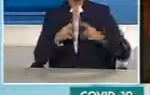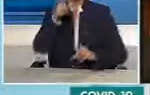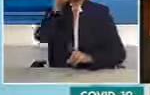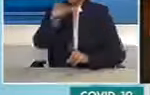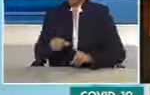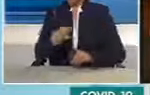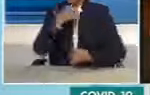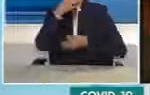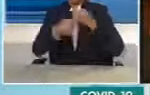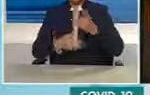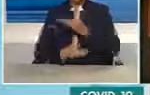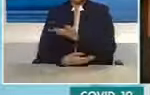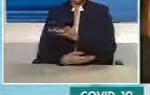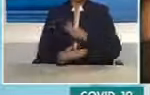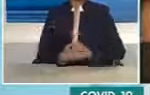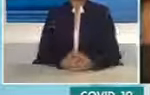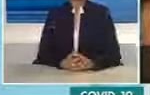λόγο.